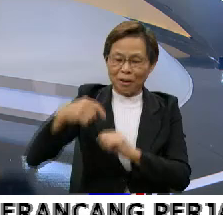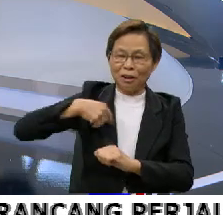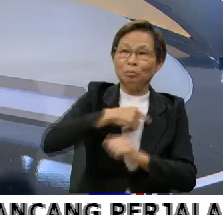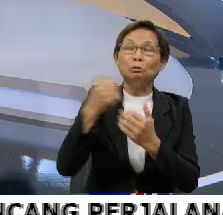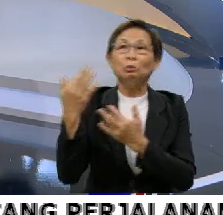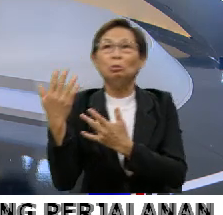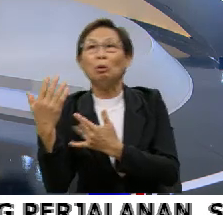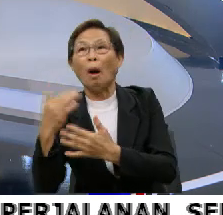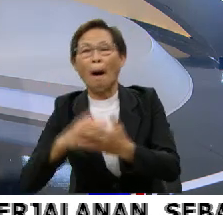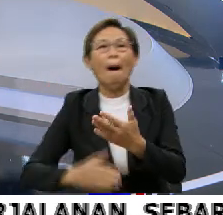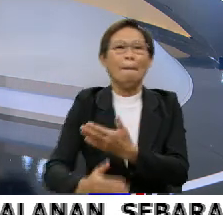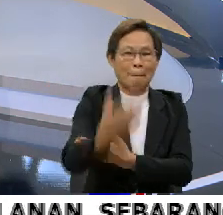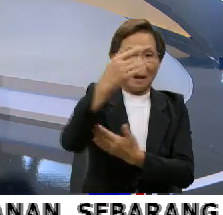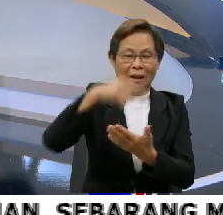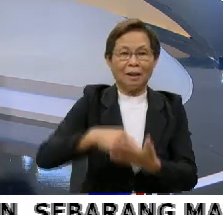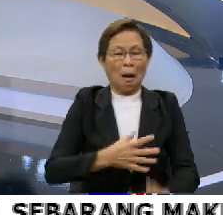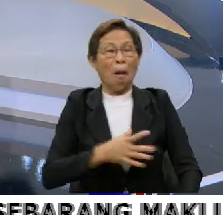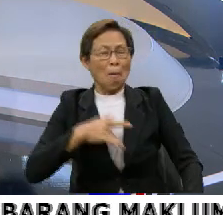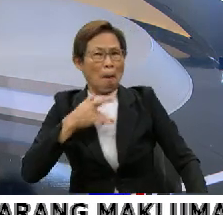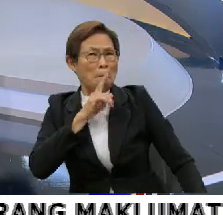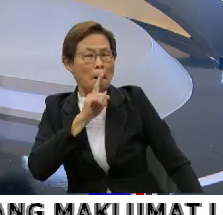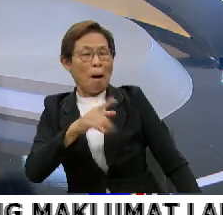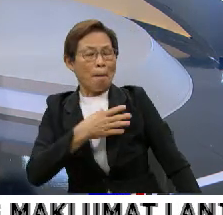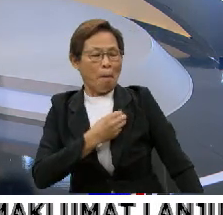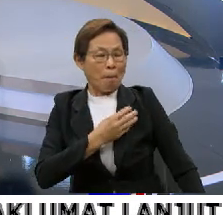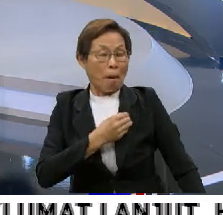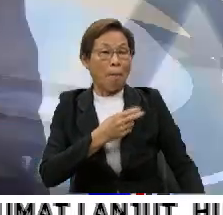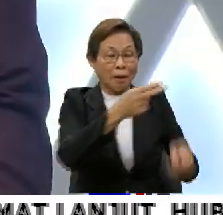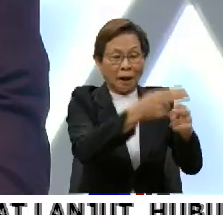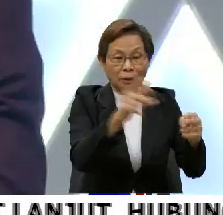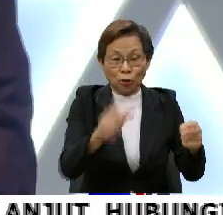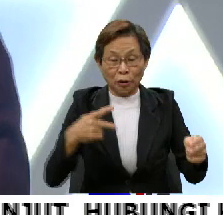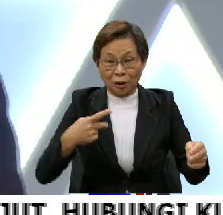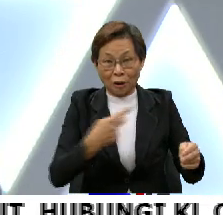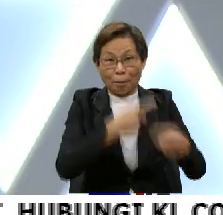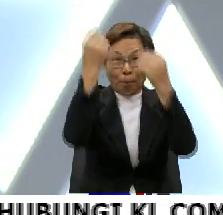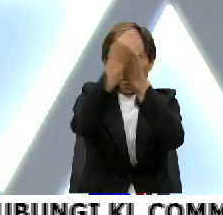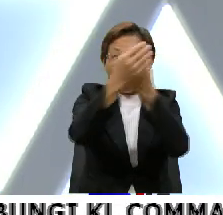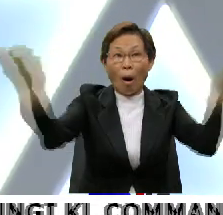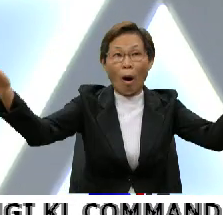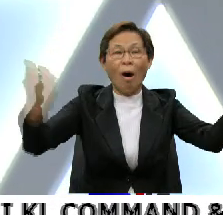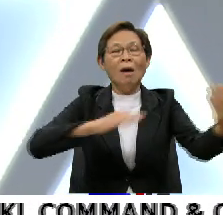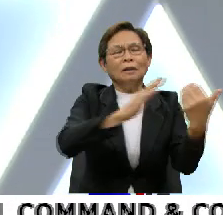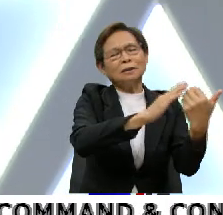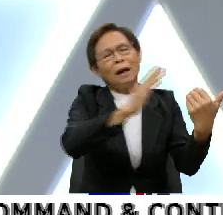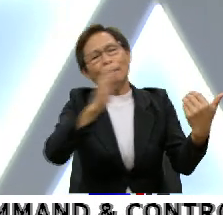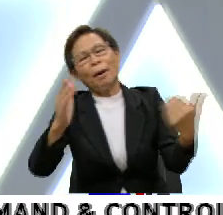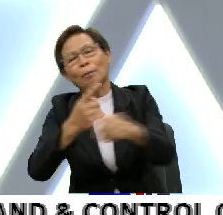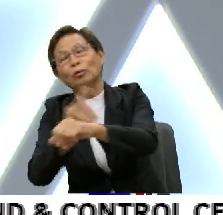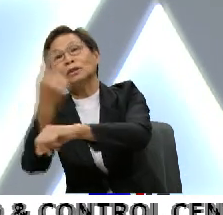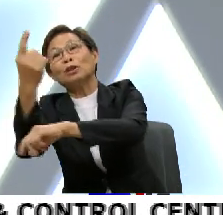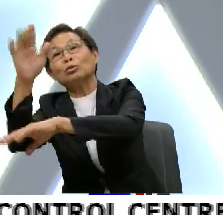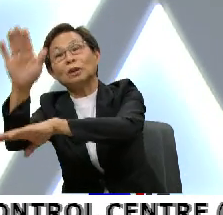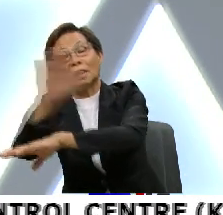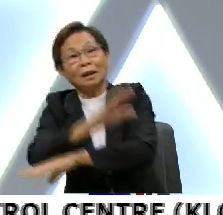menawan untuk hari penambahan calon akan kita bawakan kepada anda secara langsung sehingga jam satu setengah hari nanti